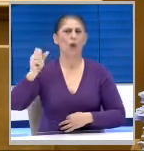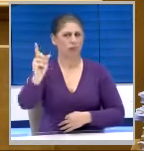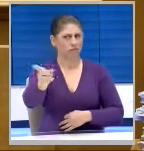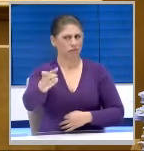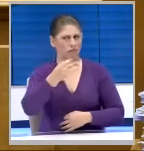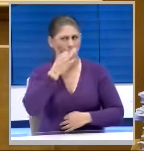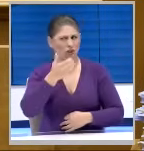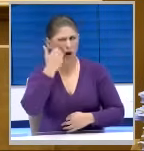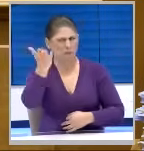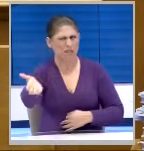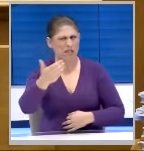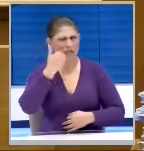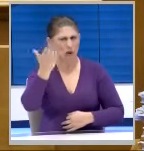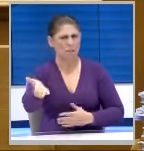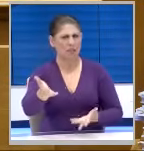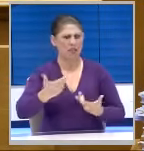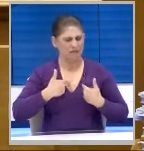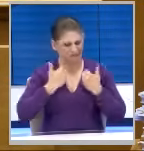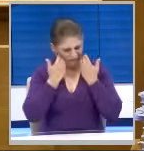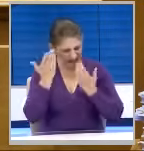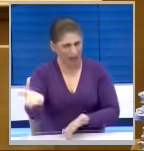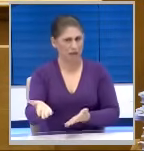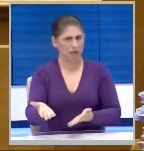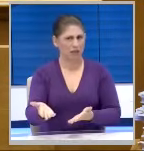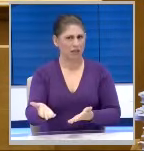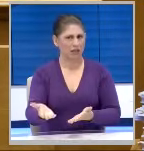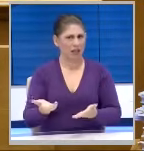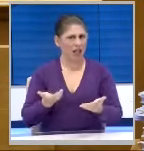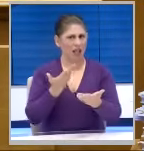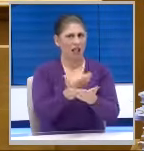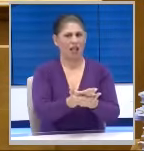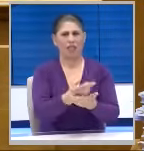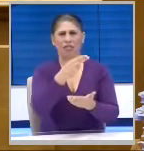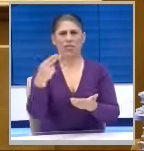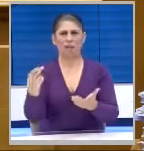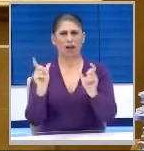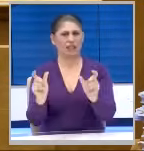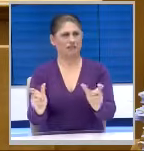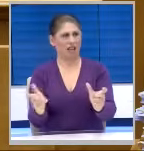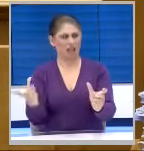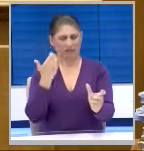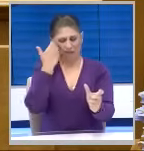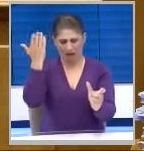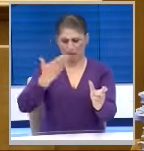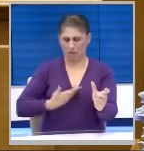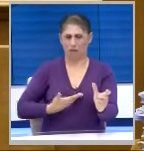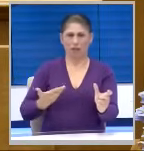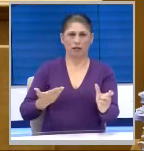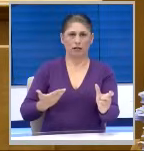ντροπή ντροπή και ντρέπομαι που θέτετε θέμα ασφάλειας όχι